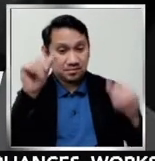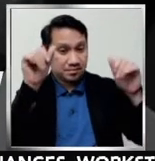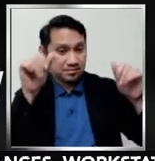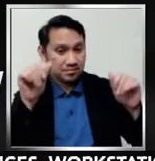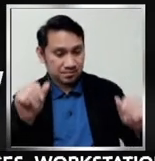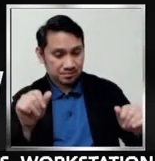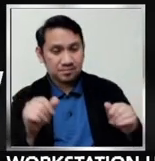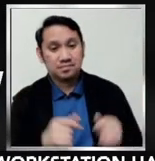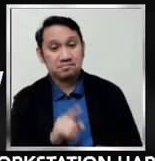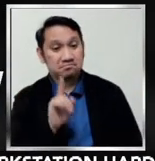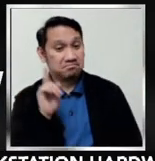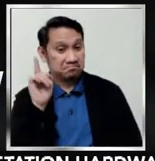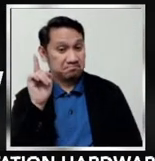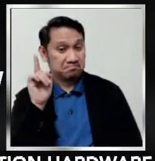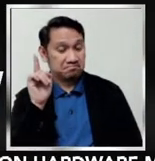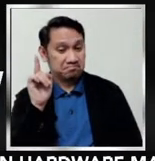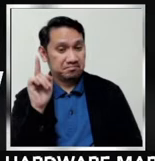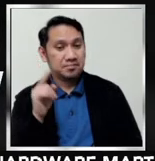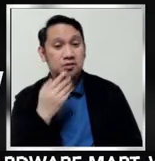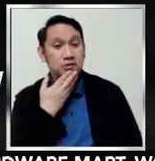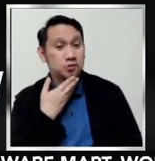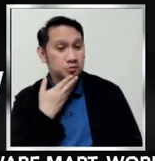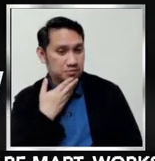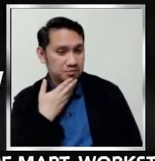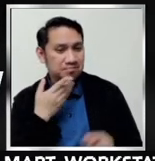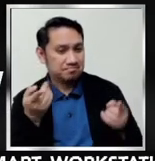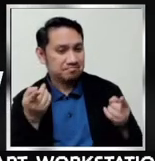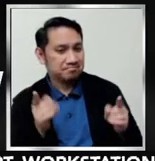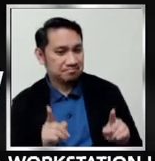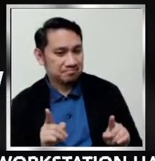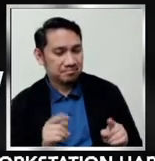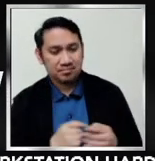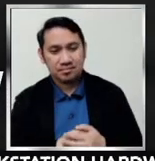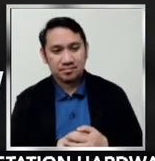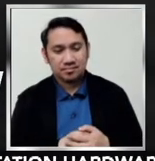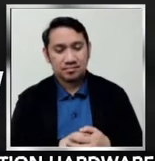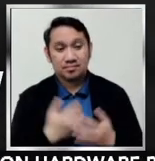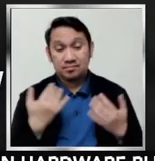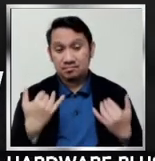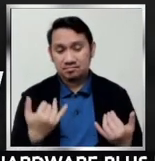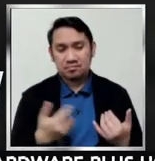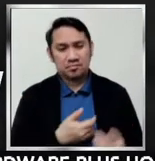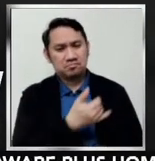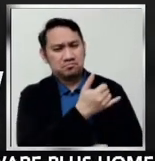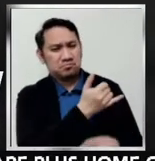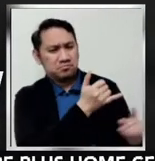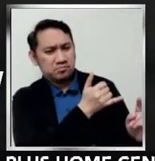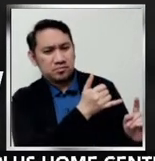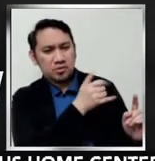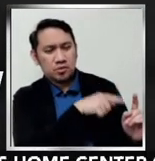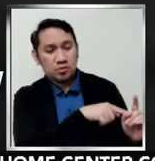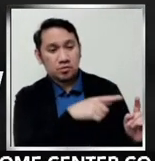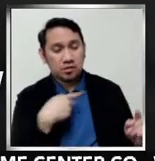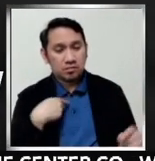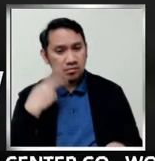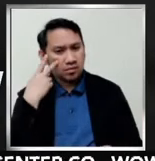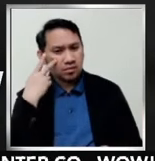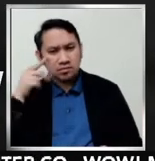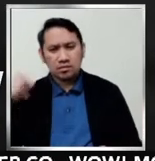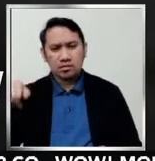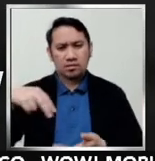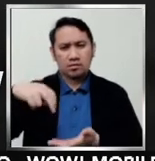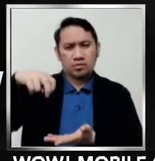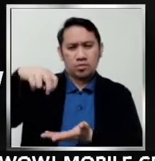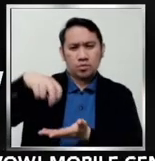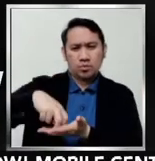na nangyari kahapon. Sabi ni Bea, nasa gitna siya ng isang shoot nang makita niyang nakaluhod si Dominic at may